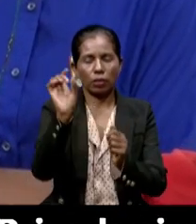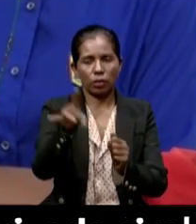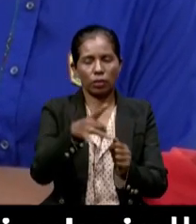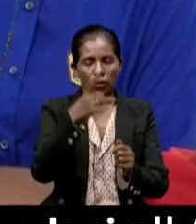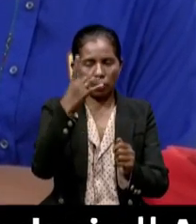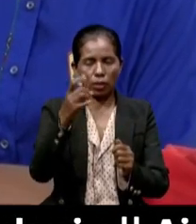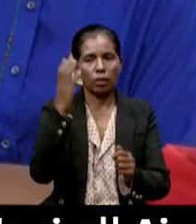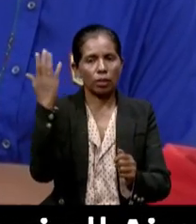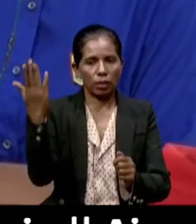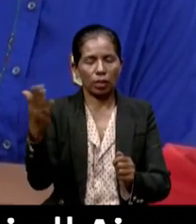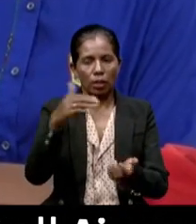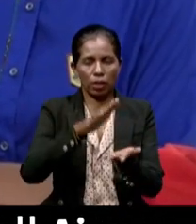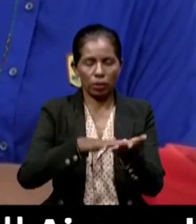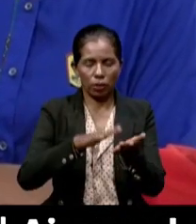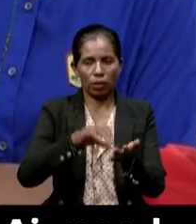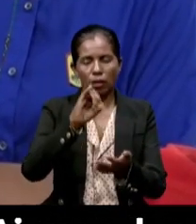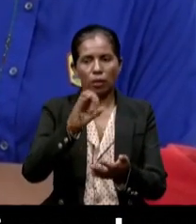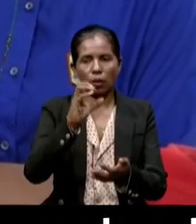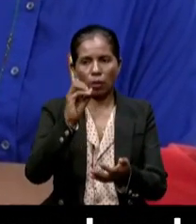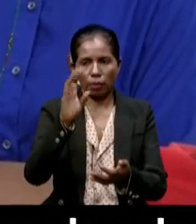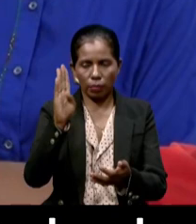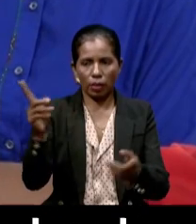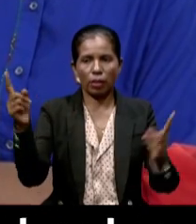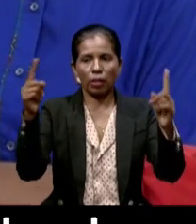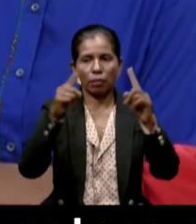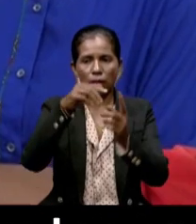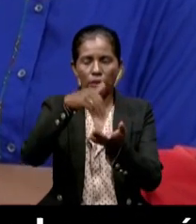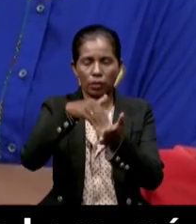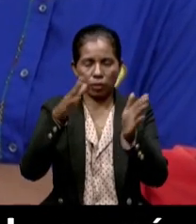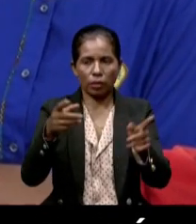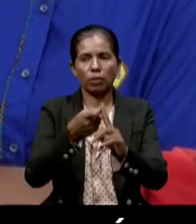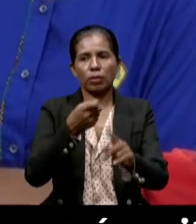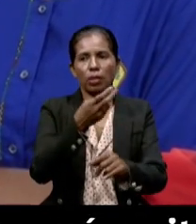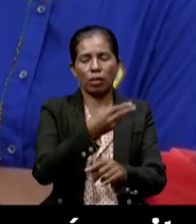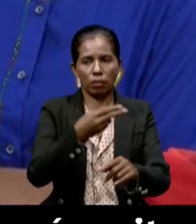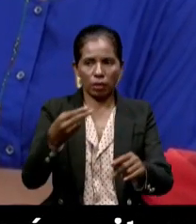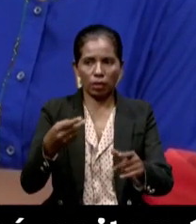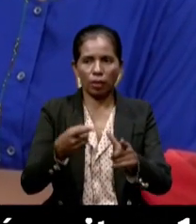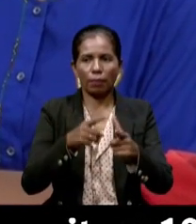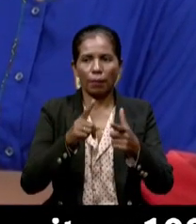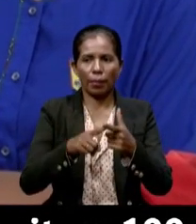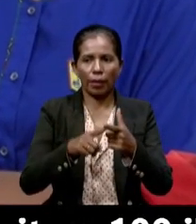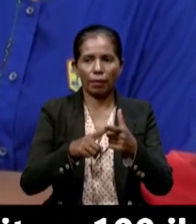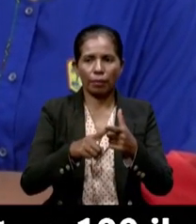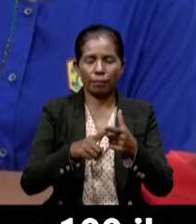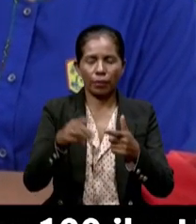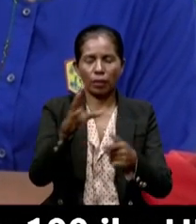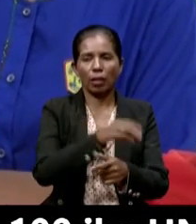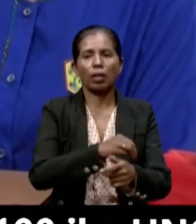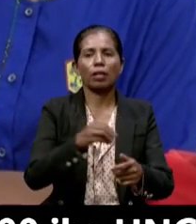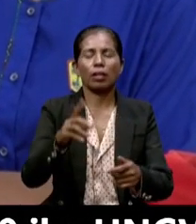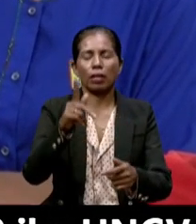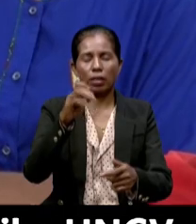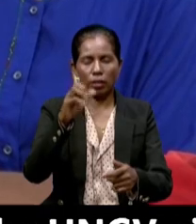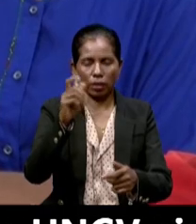bi ba student Indonesia credit credit tu sanulur simbalo